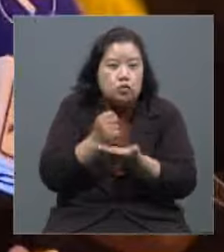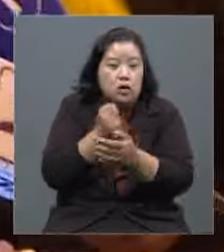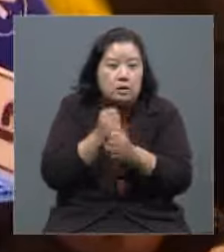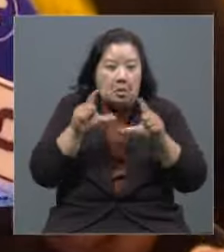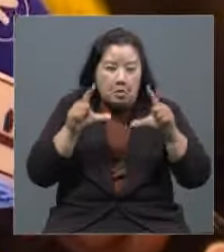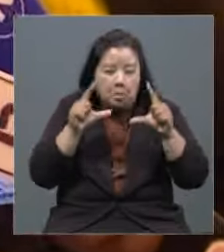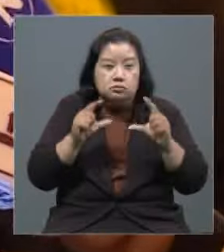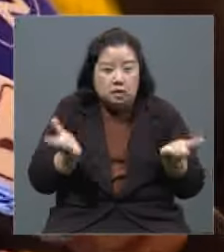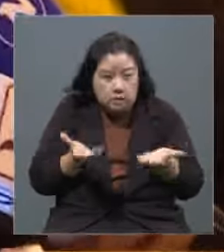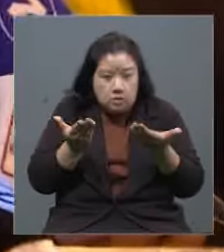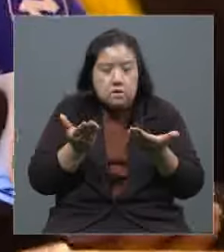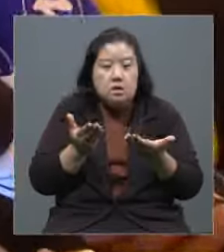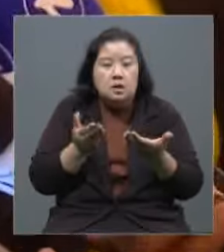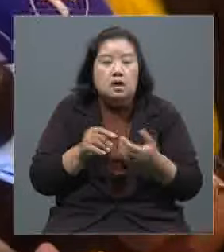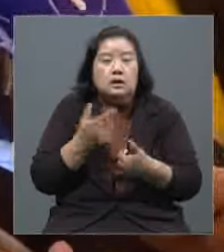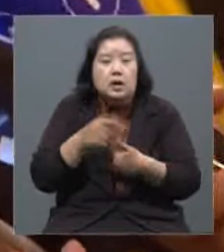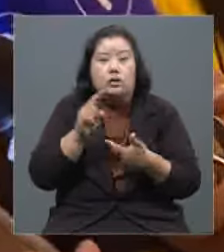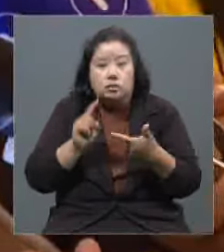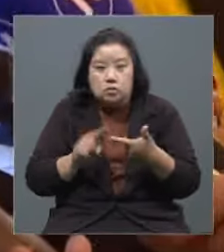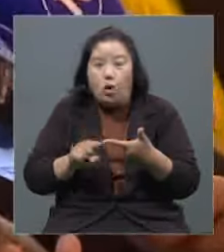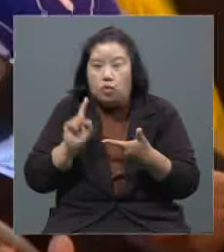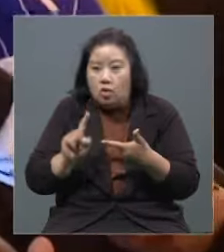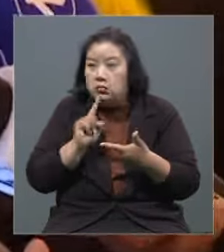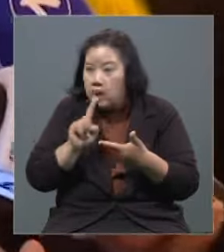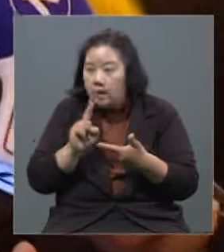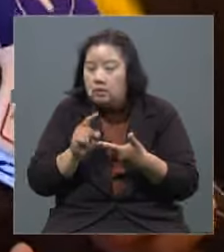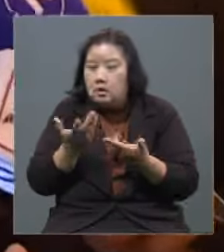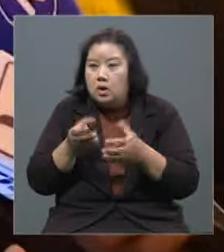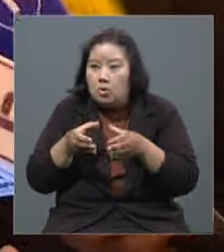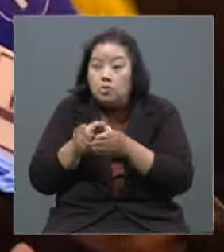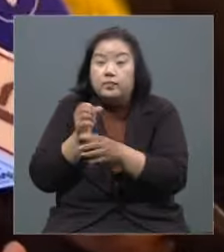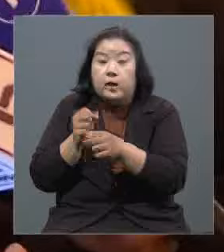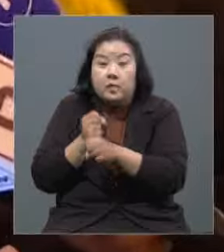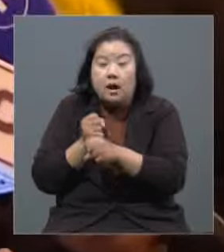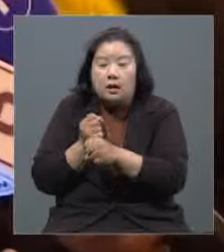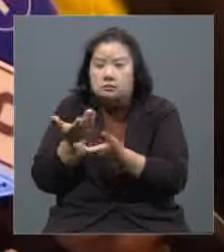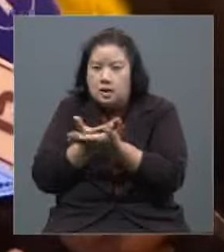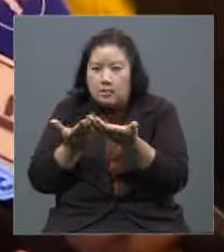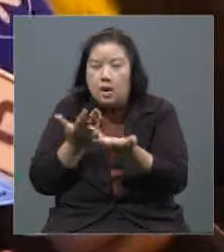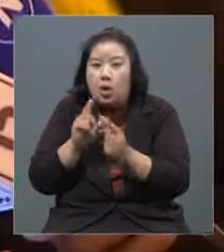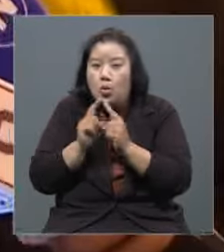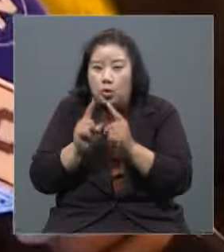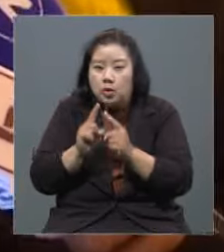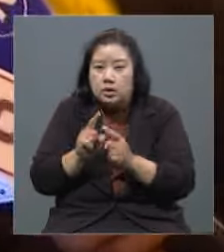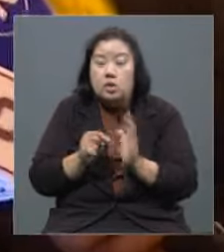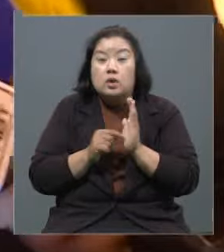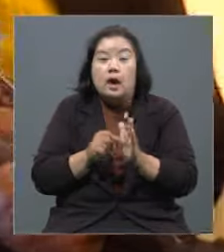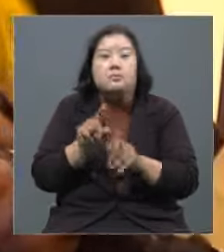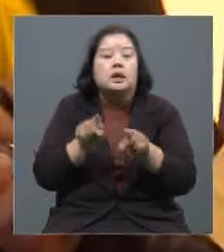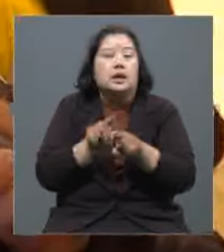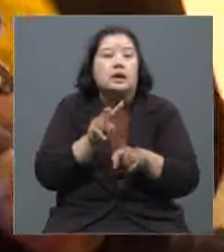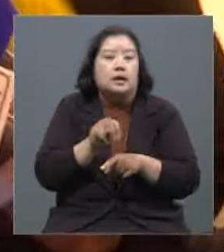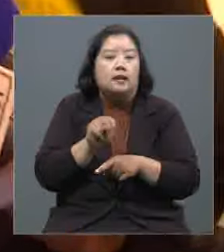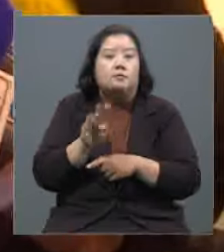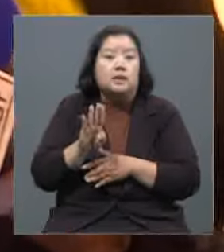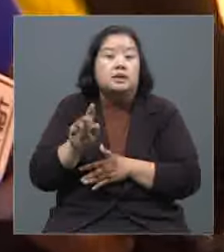ไรรวมถึงก็ต้องหารือกับทางหน่วยงานที่เรากำลังดูแลกำกับดูแลค่ะอย่างเช่นช่อง NBT เองก็ตามเนี่ยที่